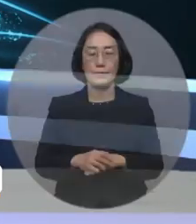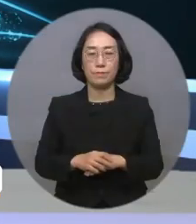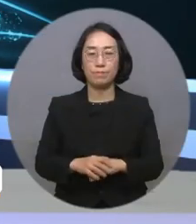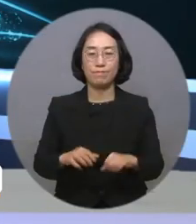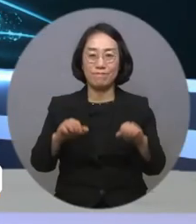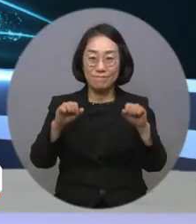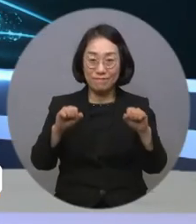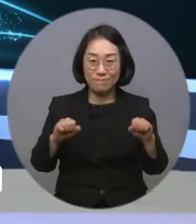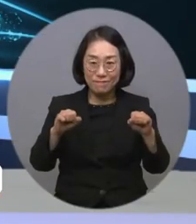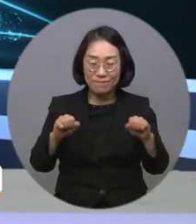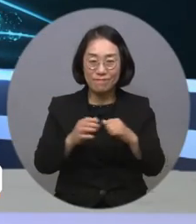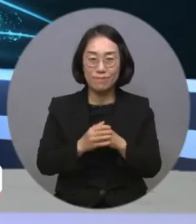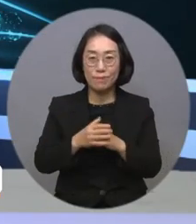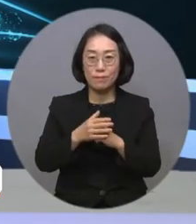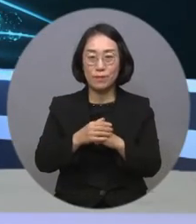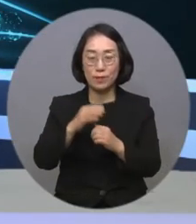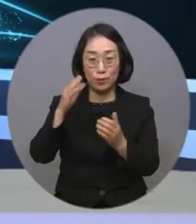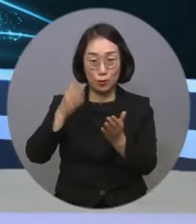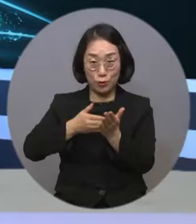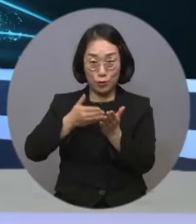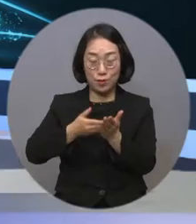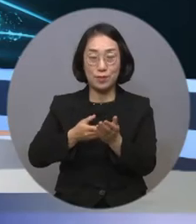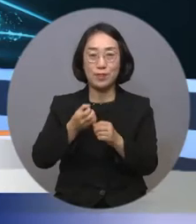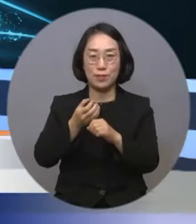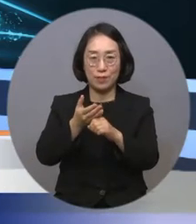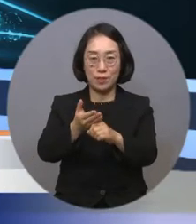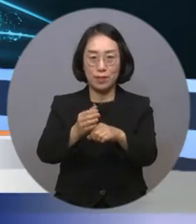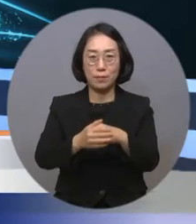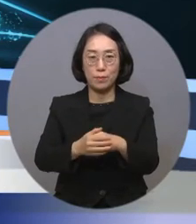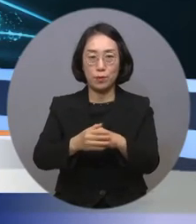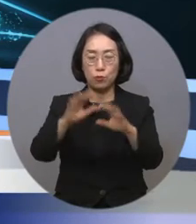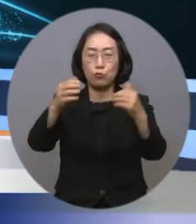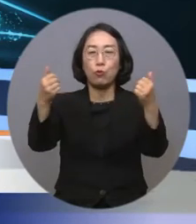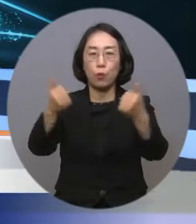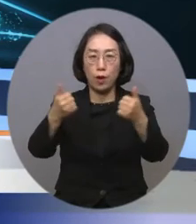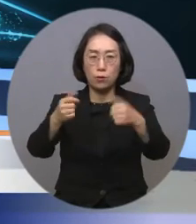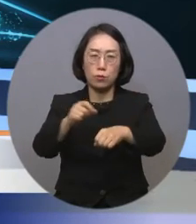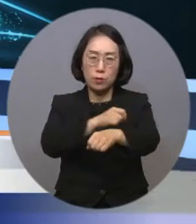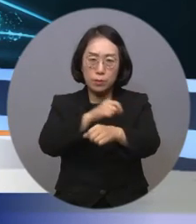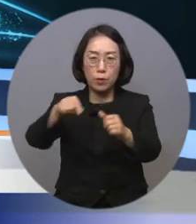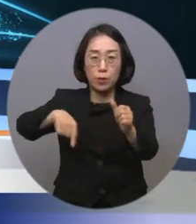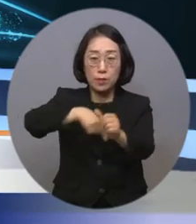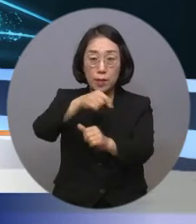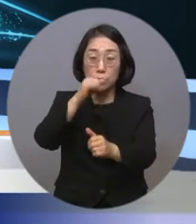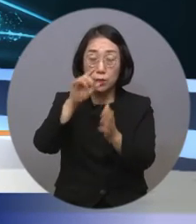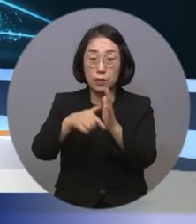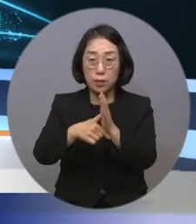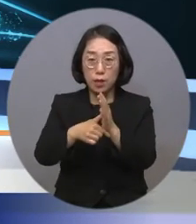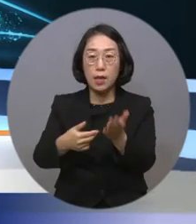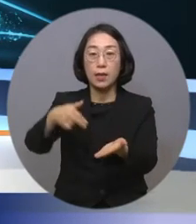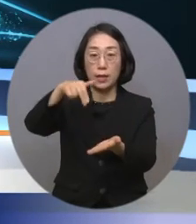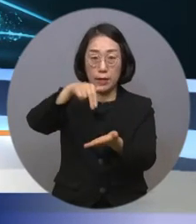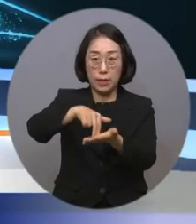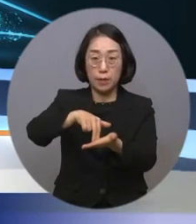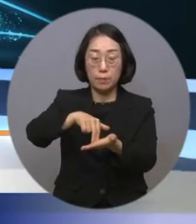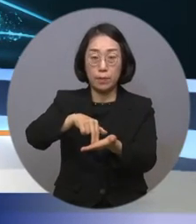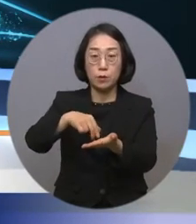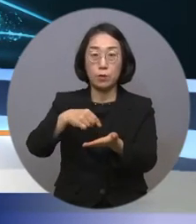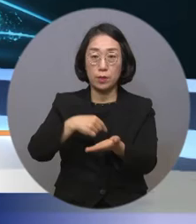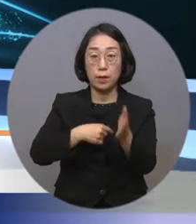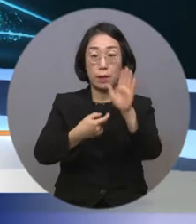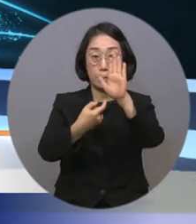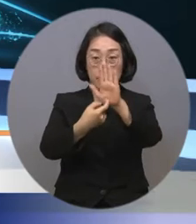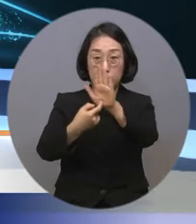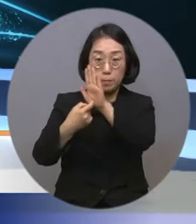시청자 여러분 안녕하십니까 복지 캡이 넣습니다 그동안 국회에서는 특별한 사정이 있는 경우 길이 표를 통해 의사 표시를 하도록